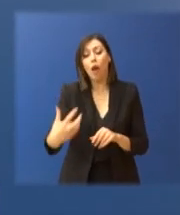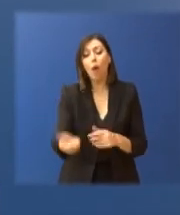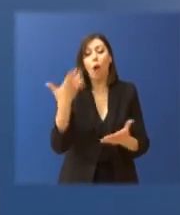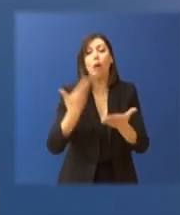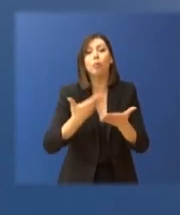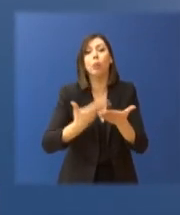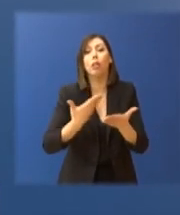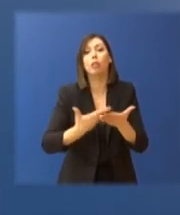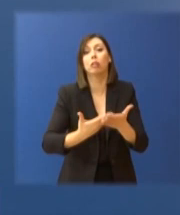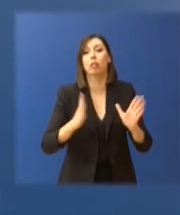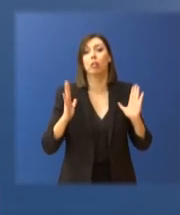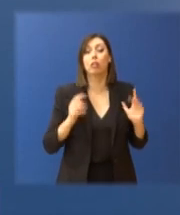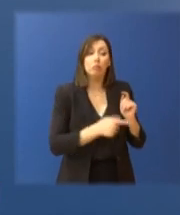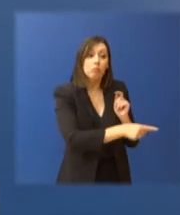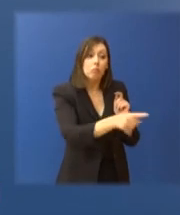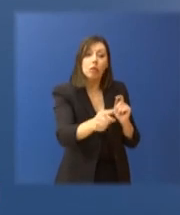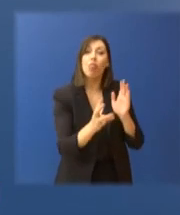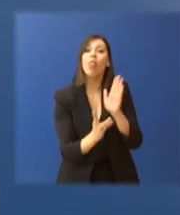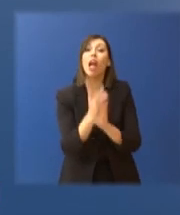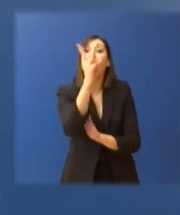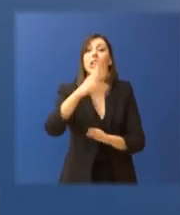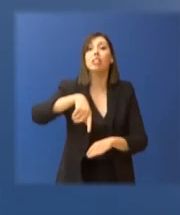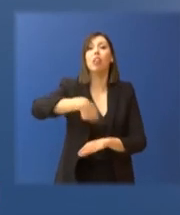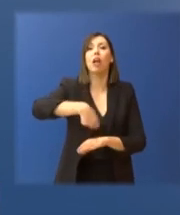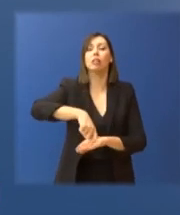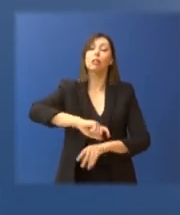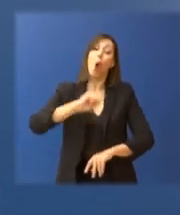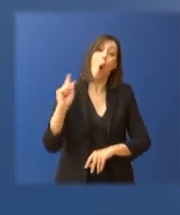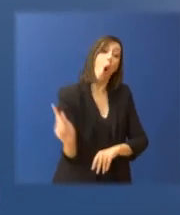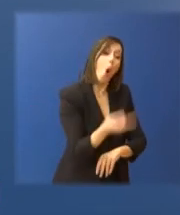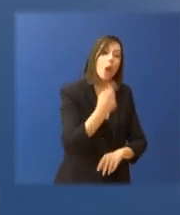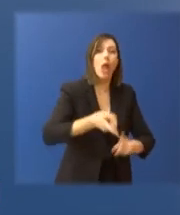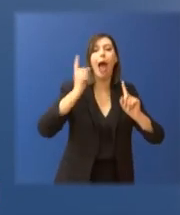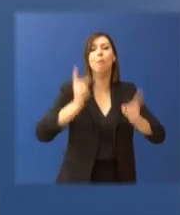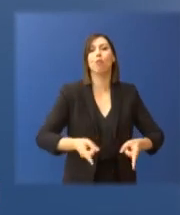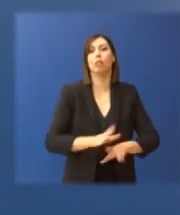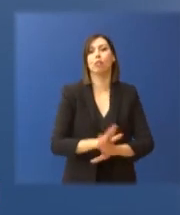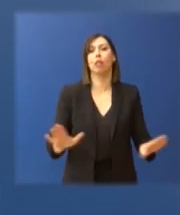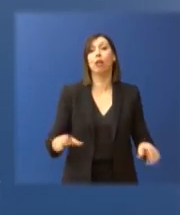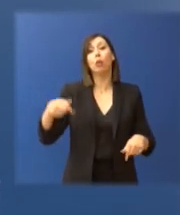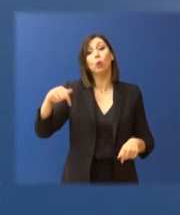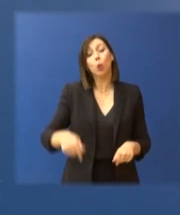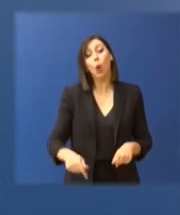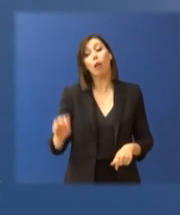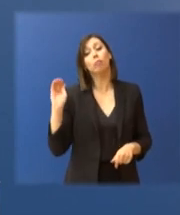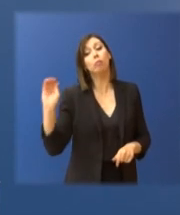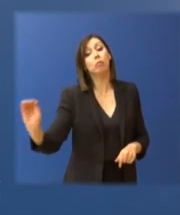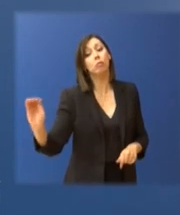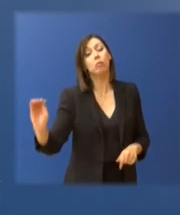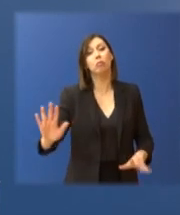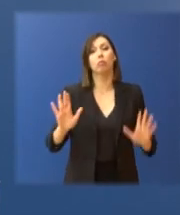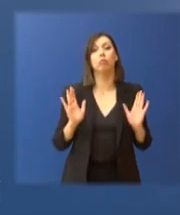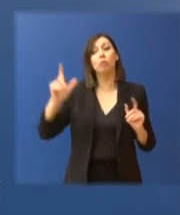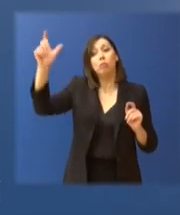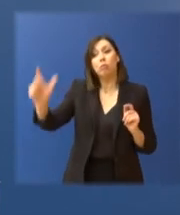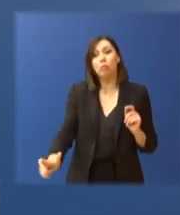απόφαση. 13 έναντι κανενός. Τα ερωτήματα είναι απλά και συγκεκριμένα. Θα αναλάβει ο κύριος Τσίπρας